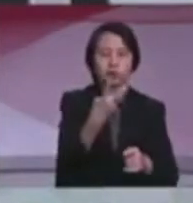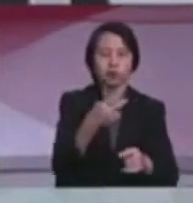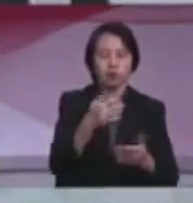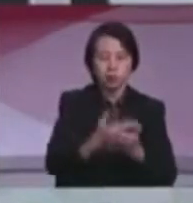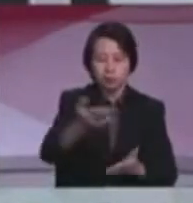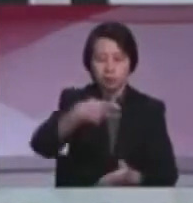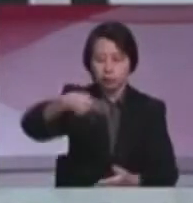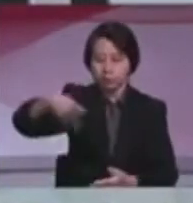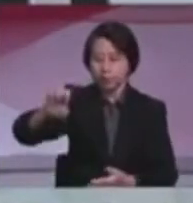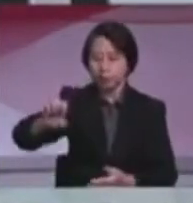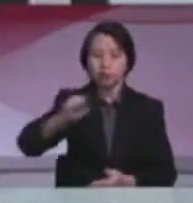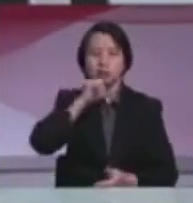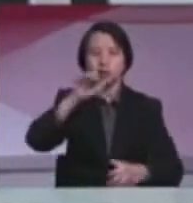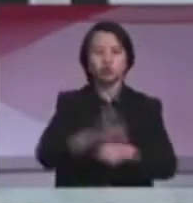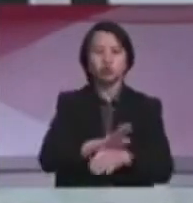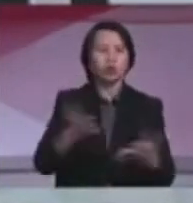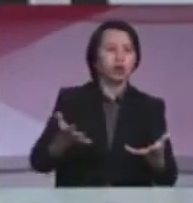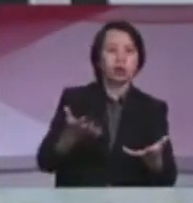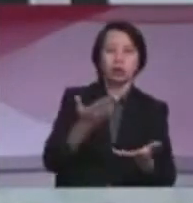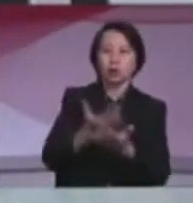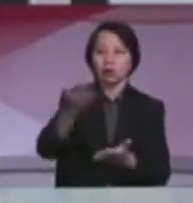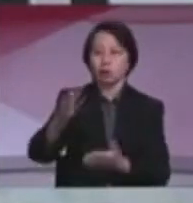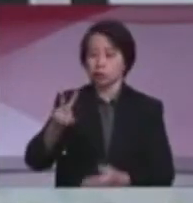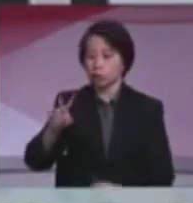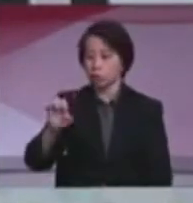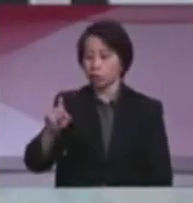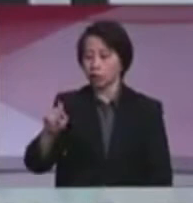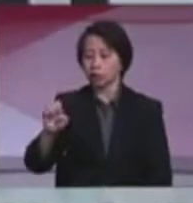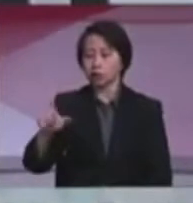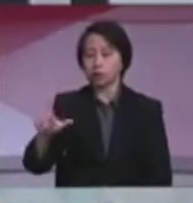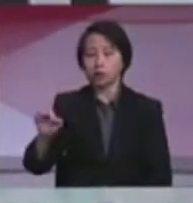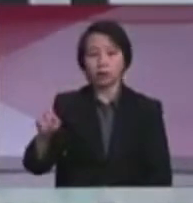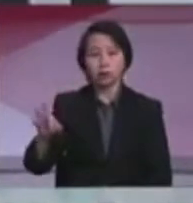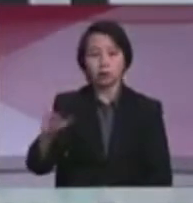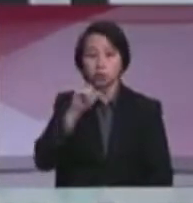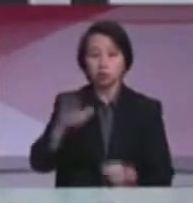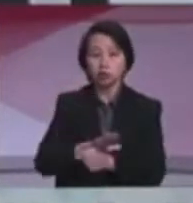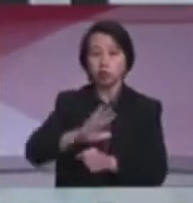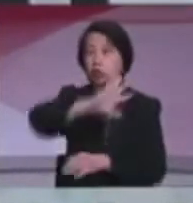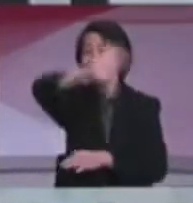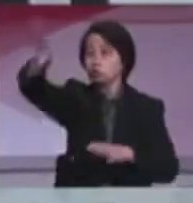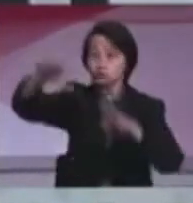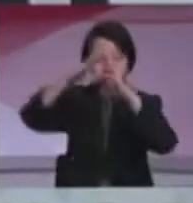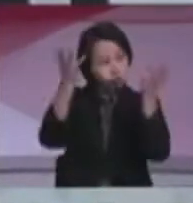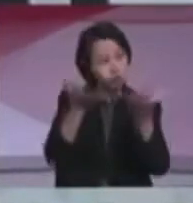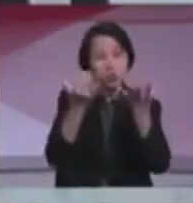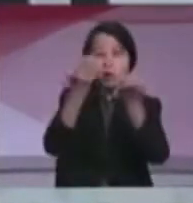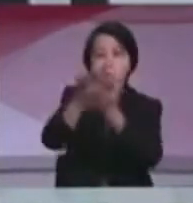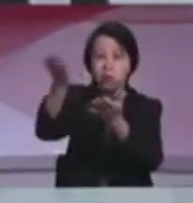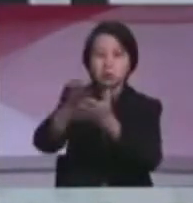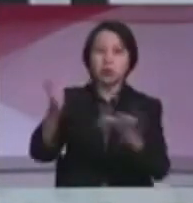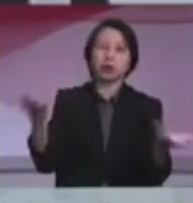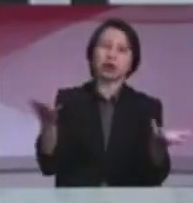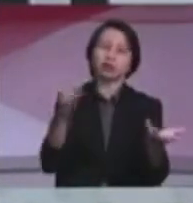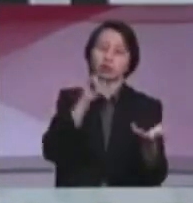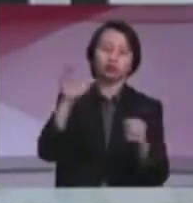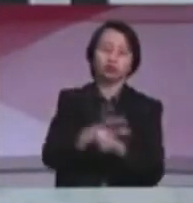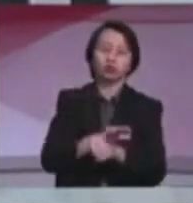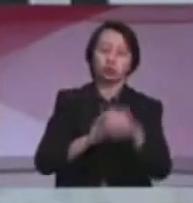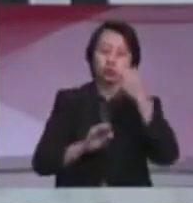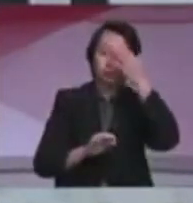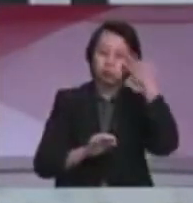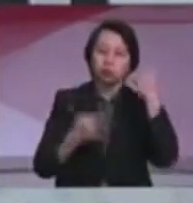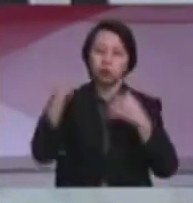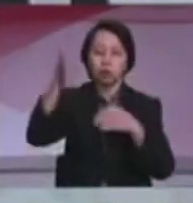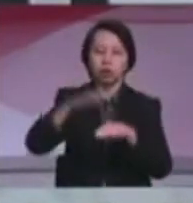PPE, PPE tak cukup. Kita nak beli ventilator, ventilator tak cukup. Semua negara-negara membeli ventilator tersebut. Jadi kita